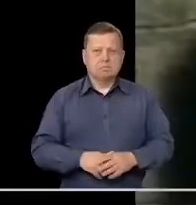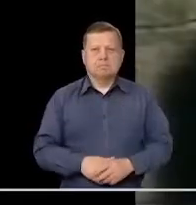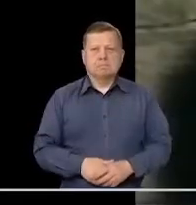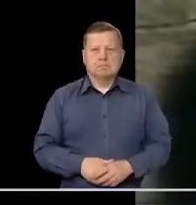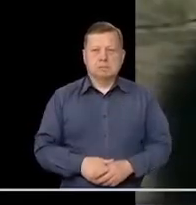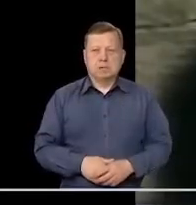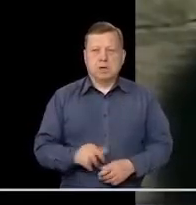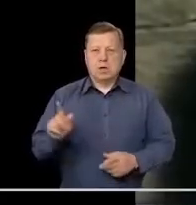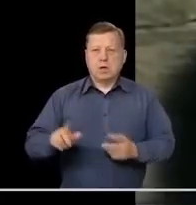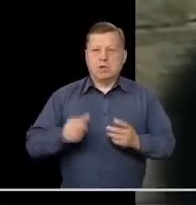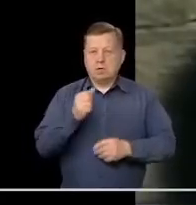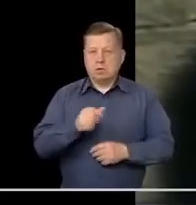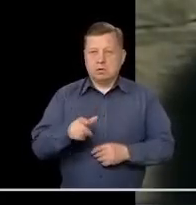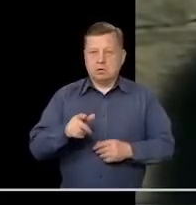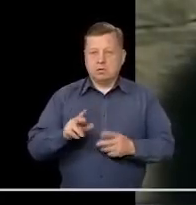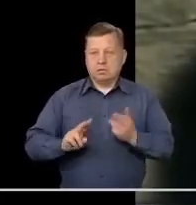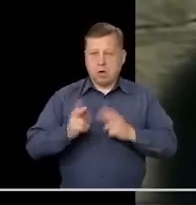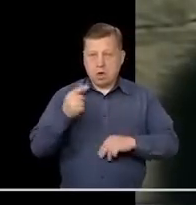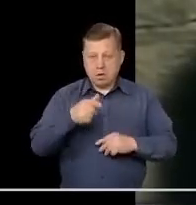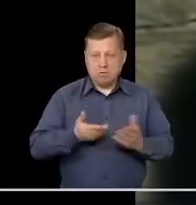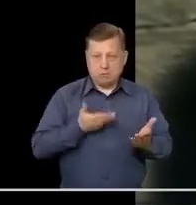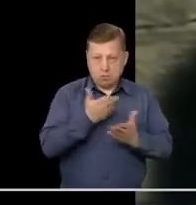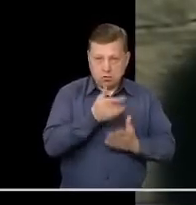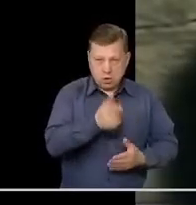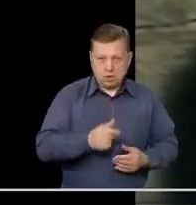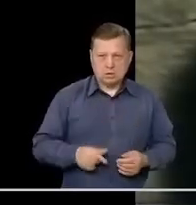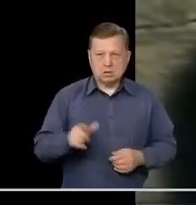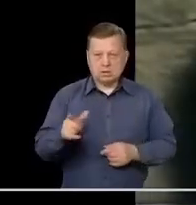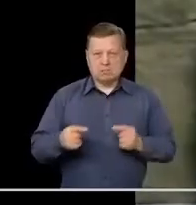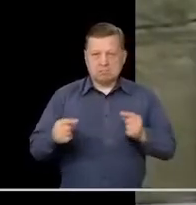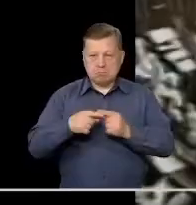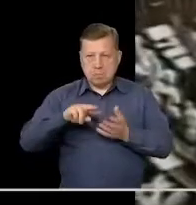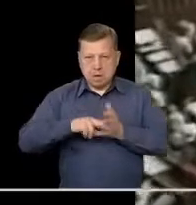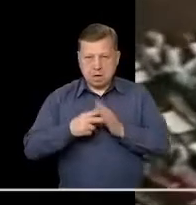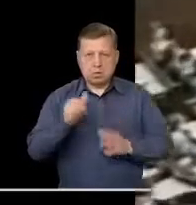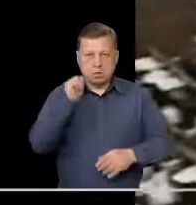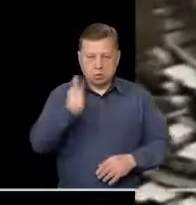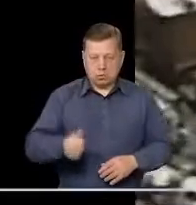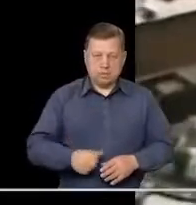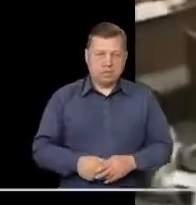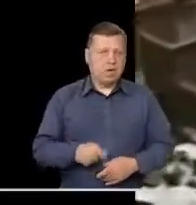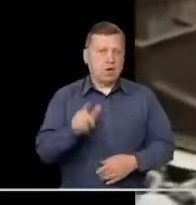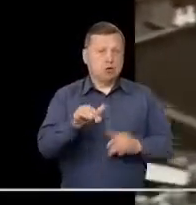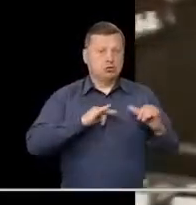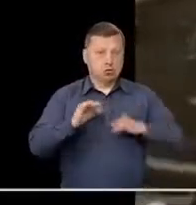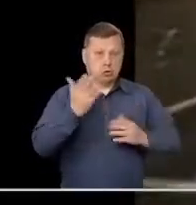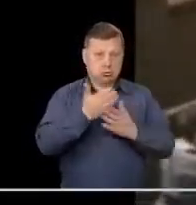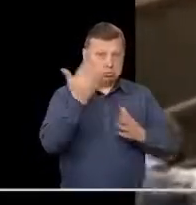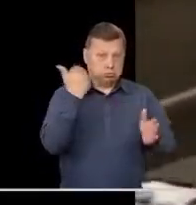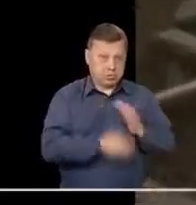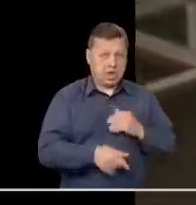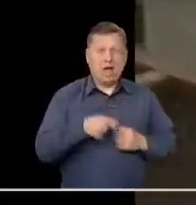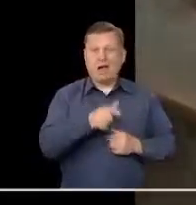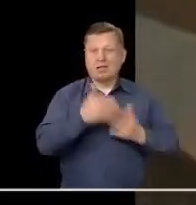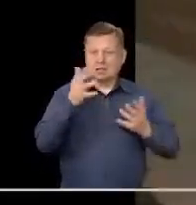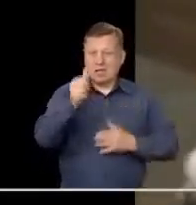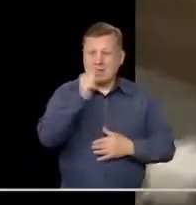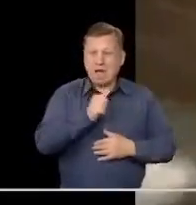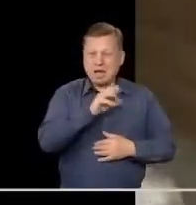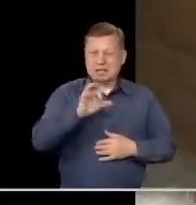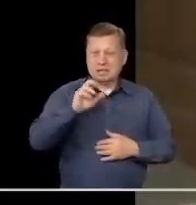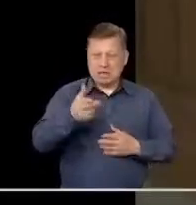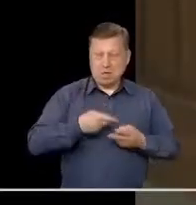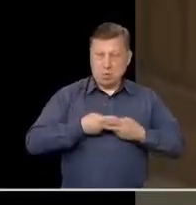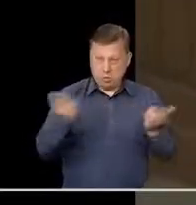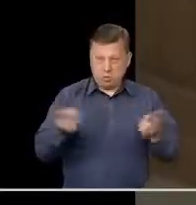jutro. Wniosek o odwołanie rządu ma być głosowany zgodnie z planem jutro. Po obaleniu rządu, który chciał ujawnienia tajnych